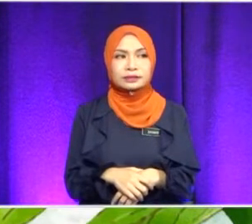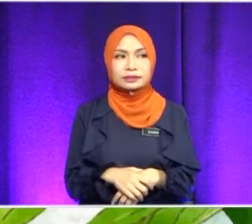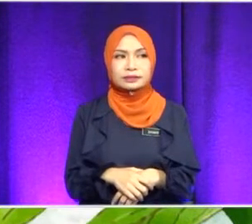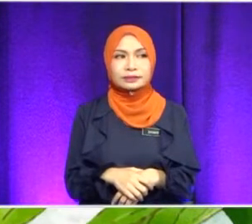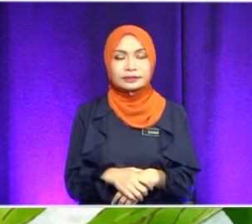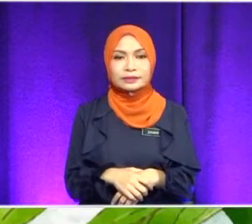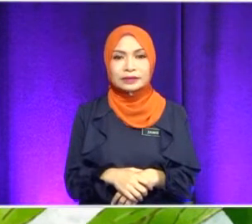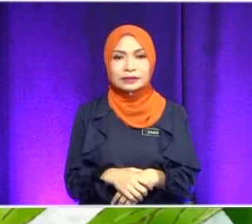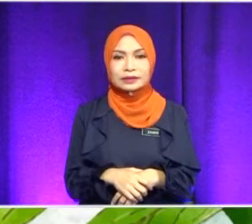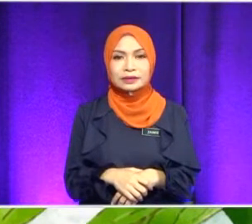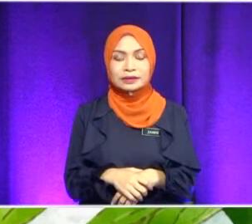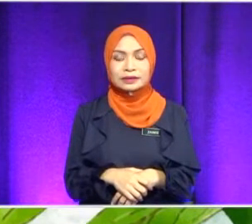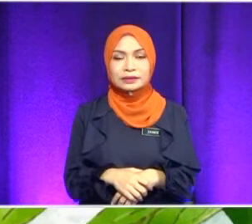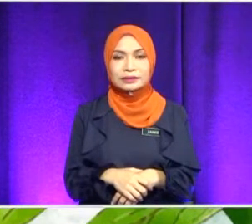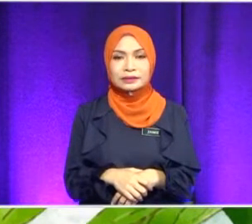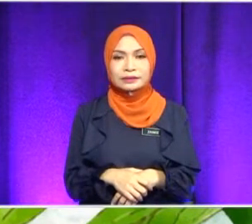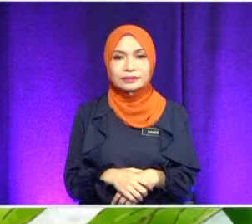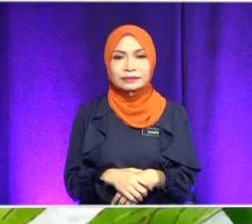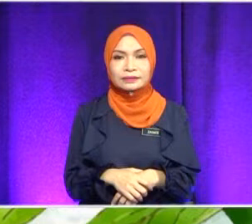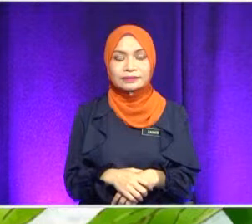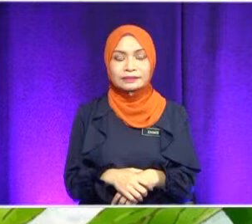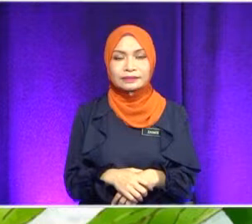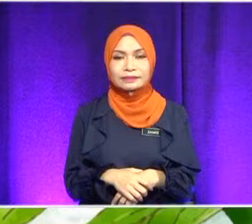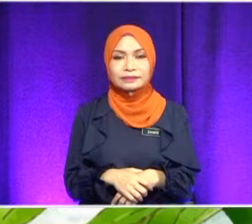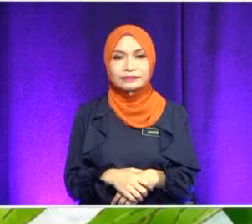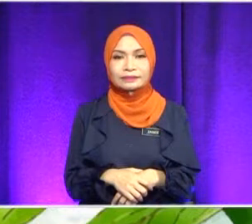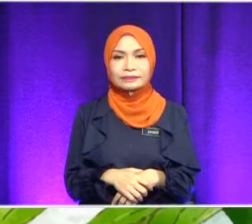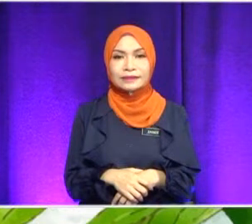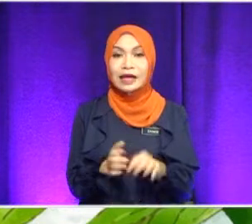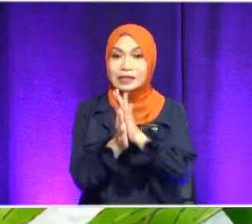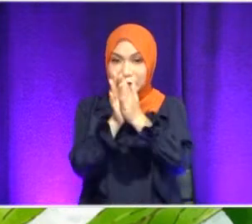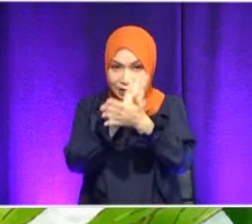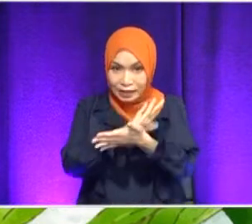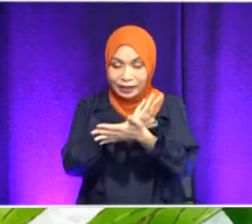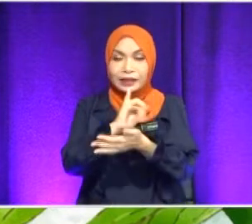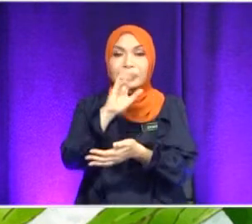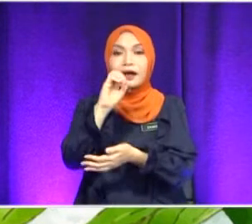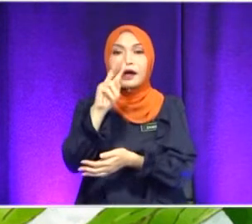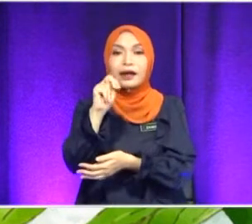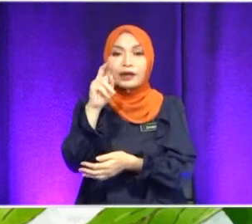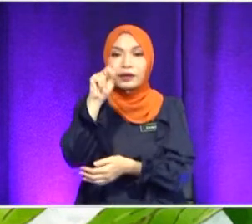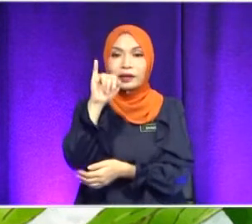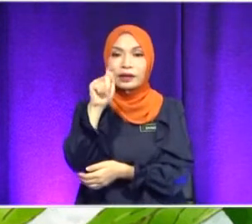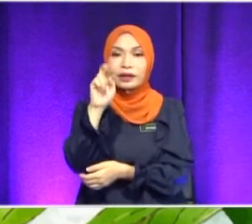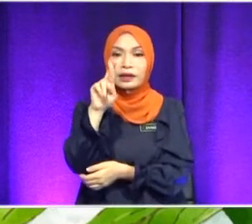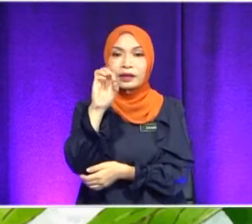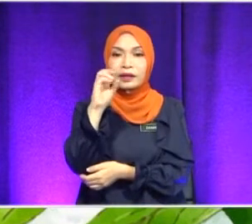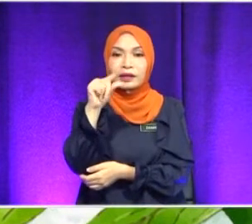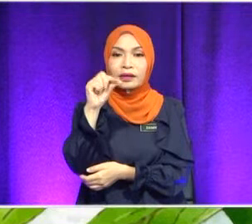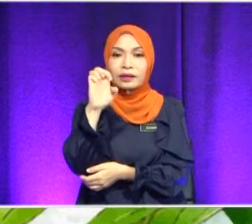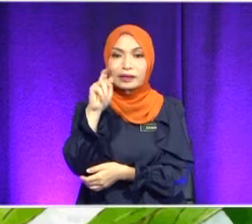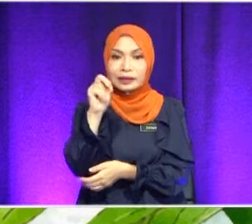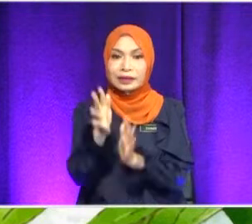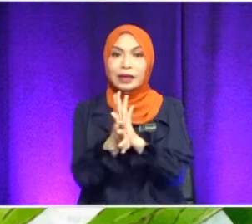09.00 tanah jadi mendengar hanya itu aja dan sangat lebih default menjadi tampilan menanam popok cewek yaitu poppoya tidak